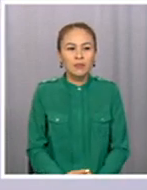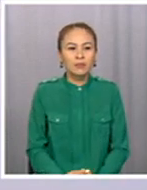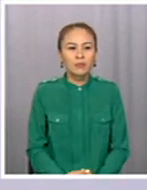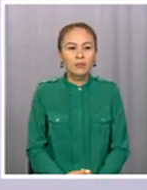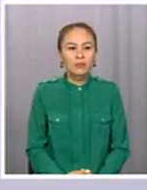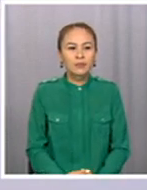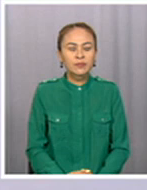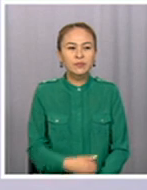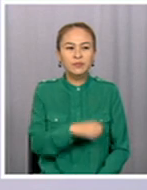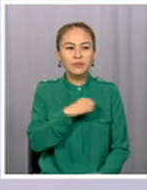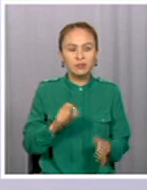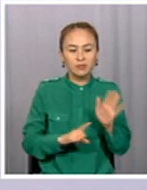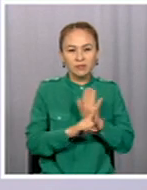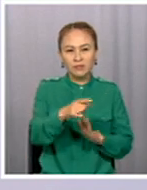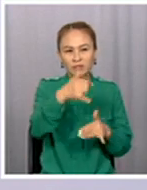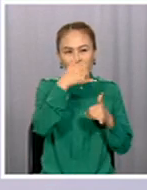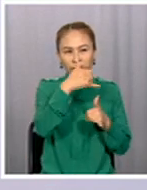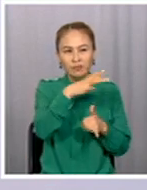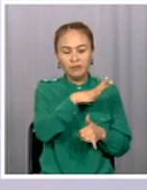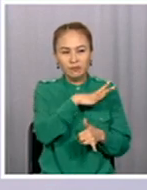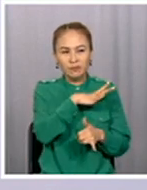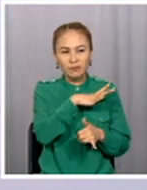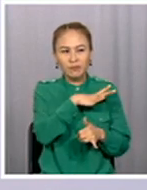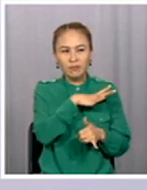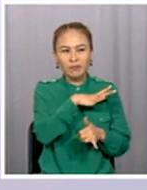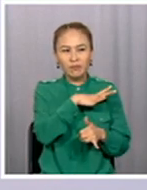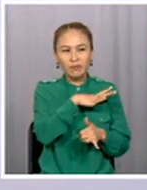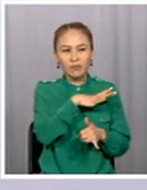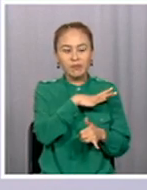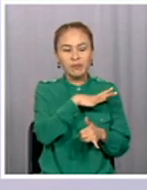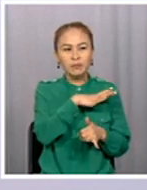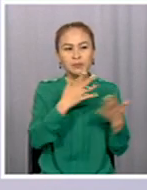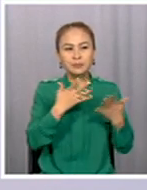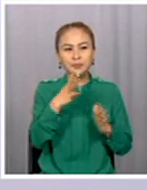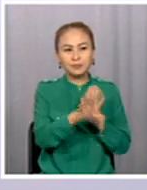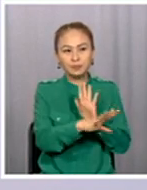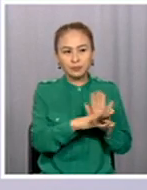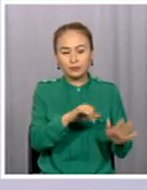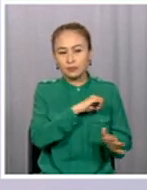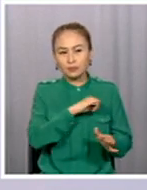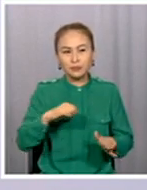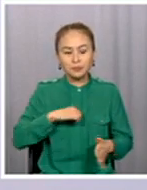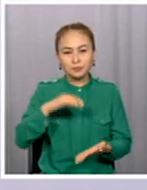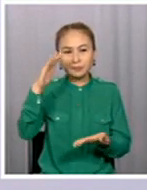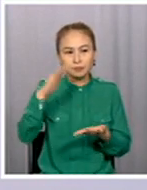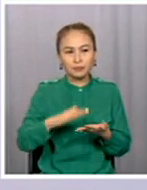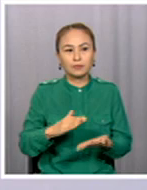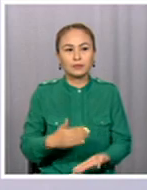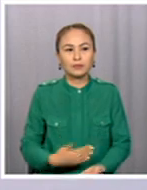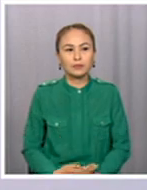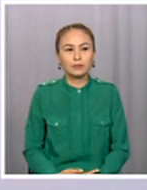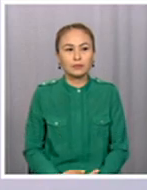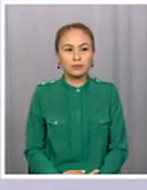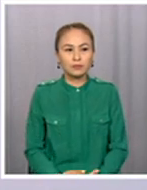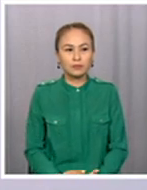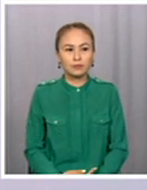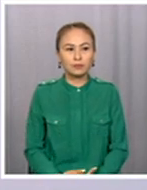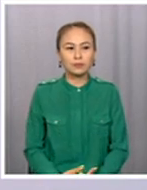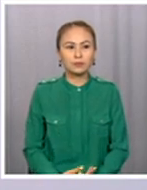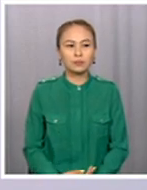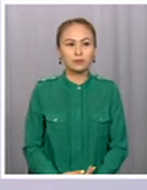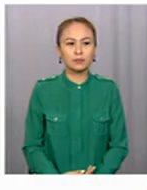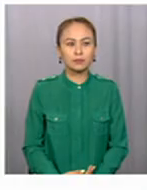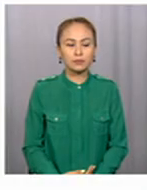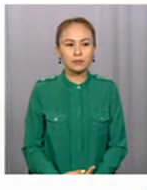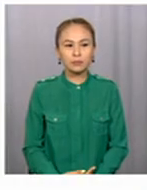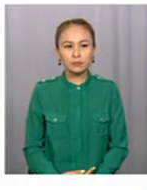басында ең ірі аймақты алып тұрған мына мемлекет табатын болсақ, енді бағаны ең төмен болып тұрған бағаны іздейміз, е? Неке